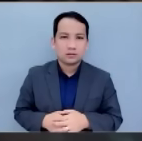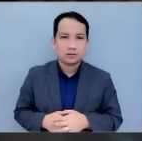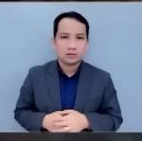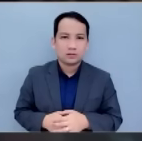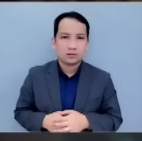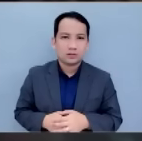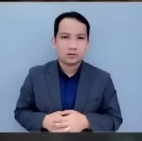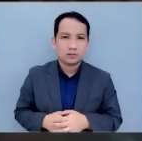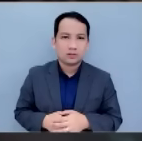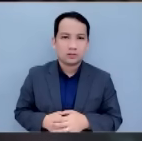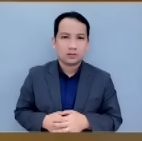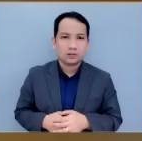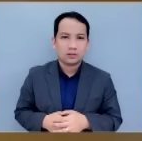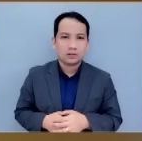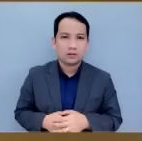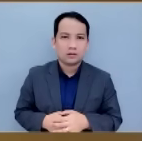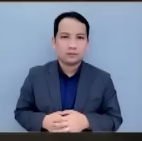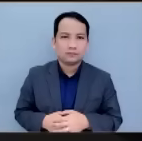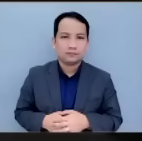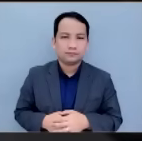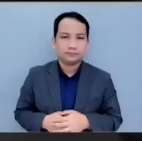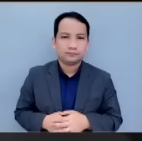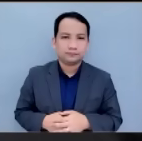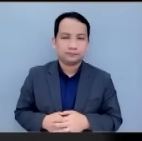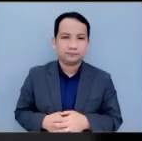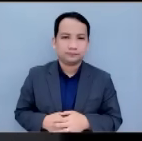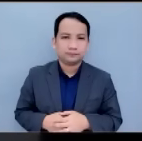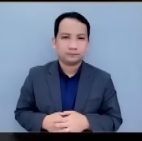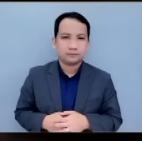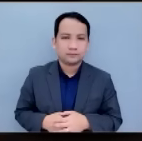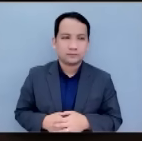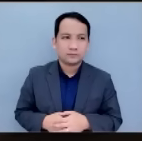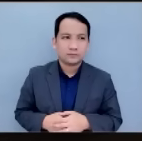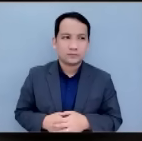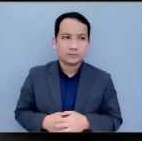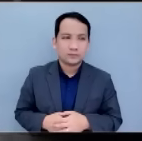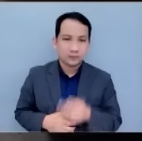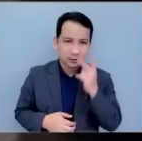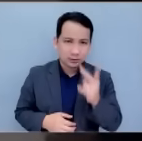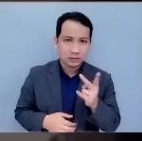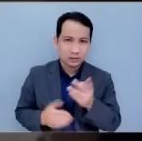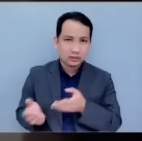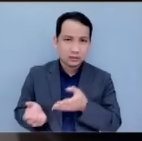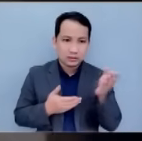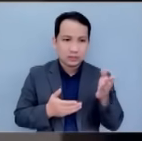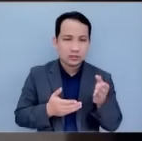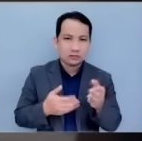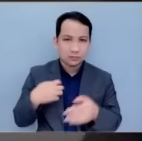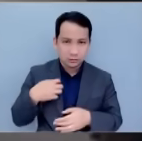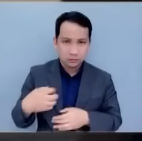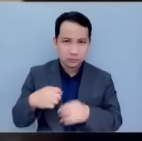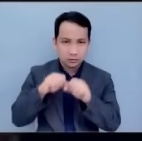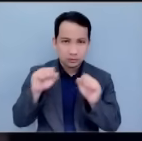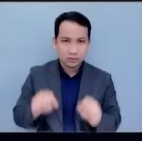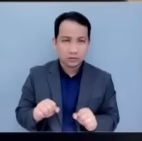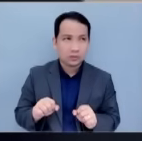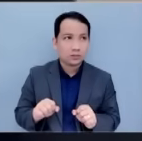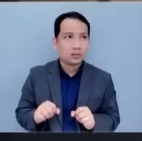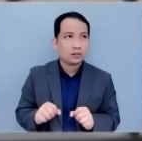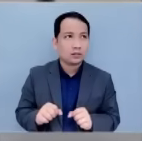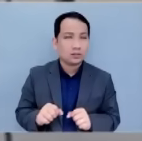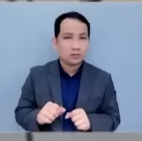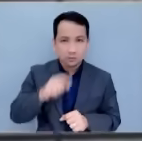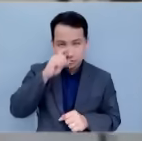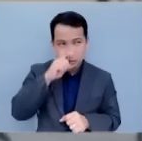Agad dinala sa presinto ang suspect Base sa investigasyon, ang 59 anyos